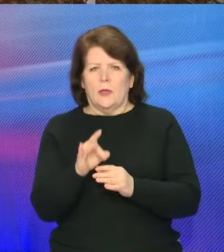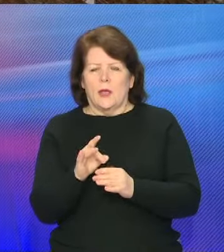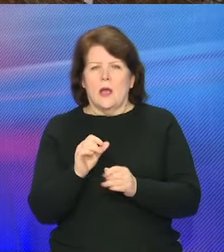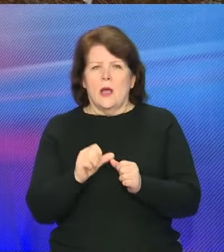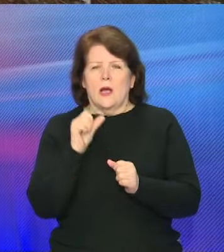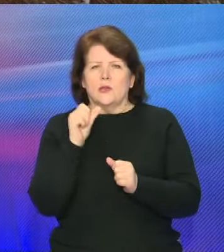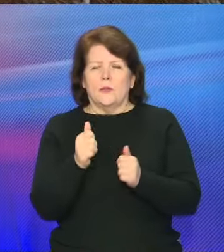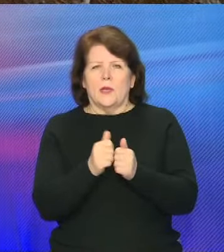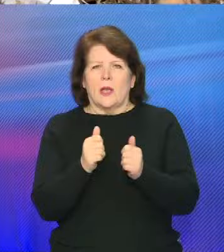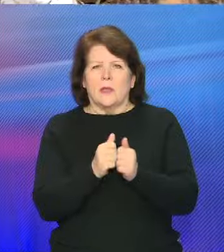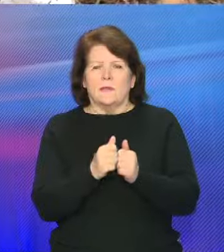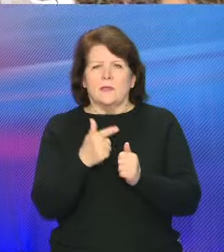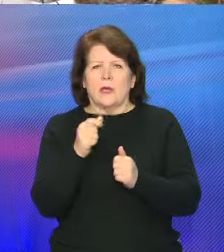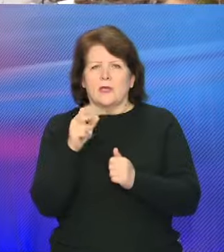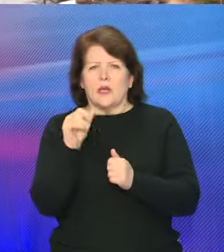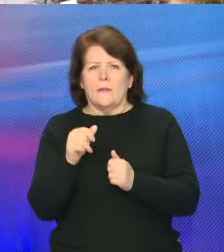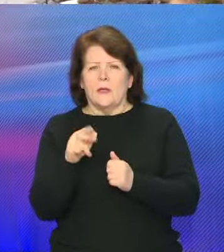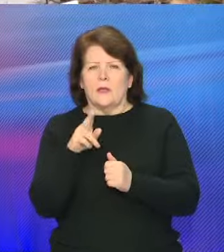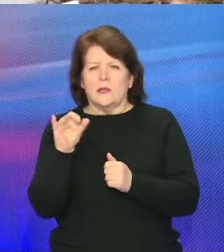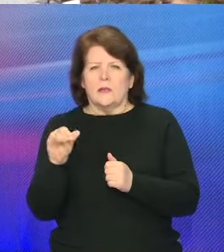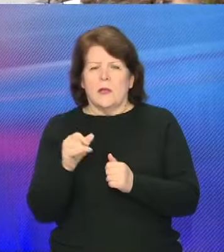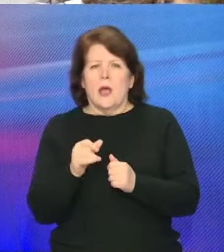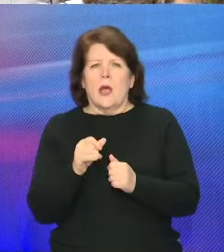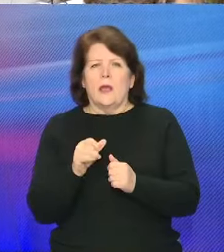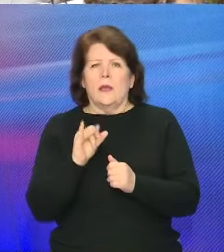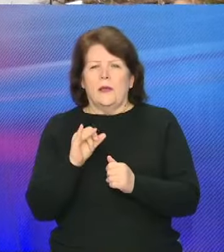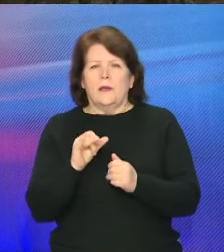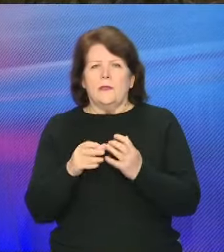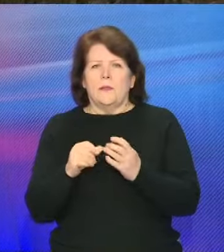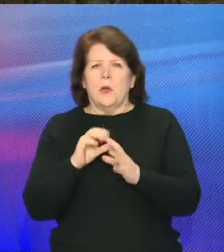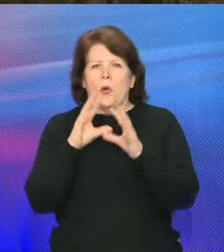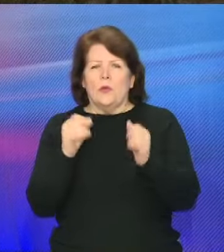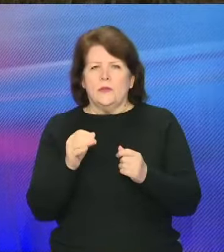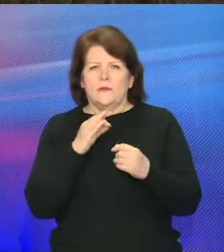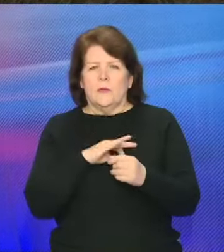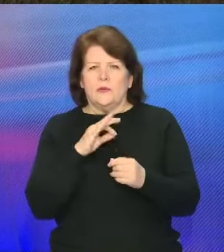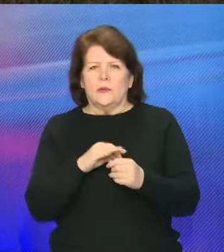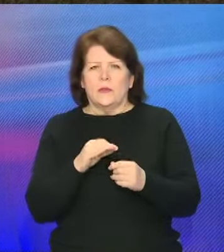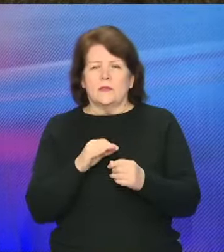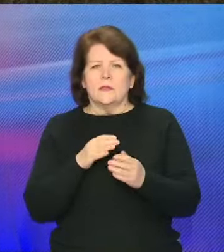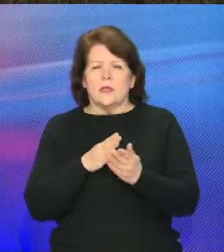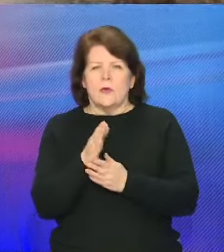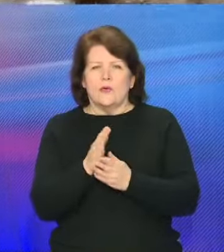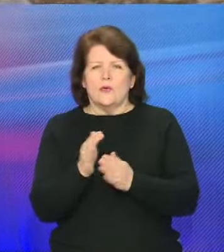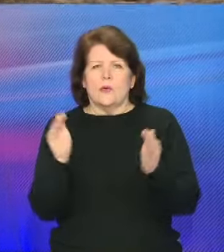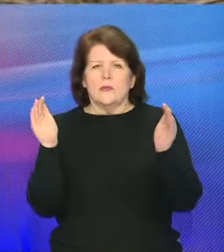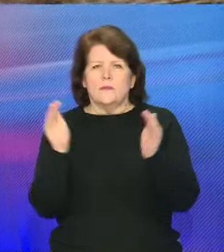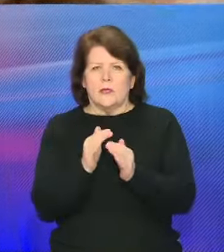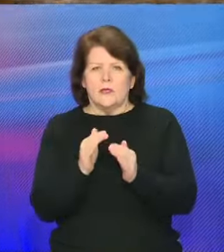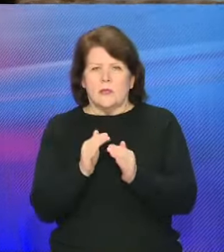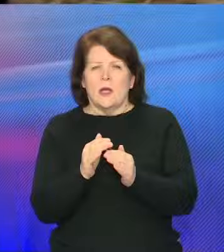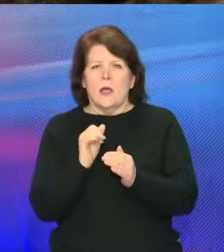дачних і гаражних кооперативів, а так само на землях агульного користання. З метою знизити їх кількість і достукатися до сумління